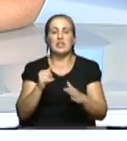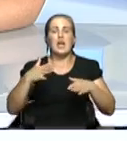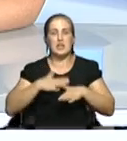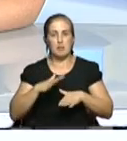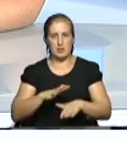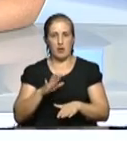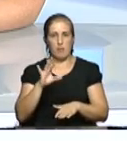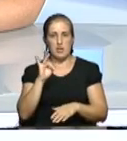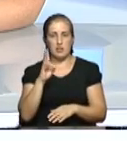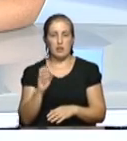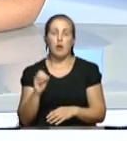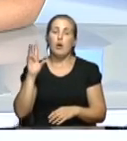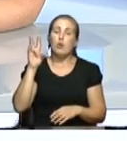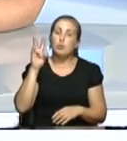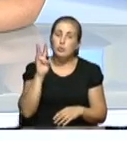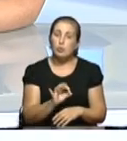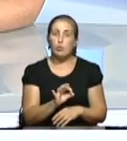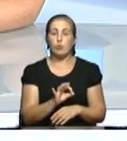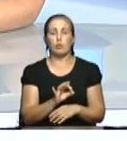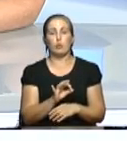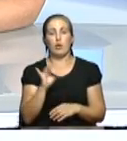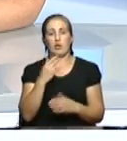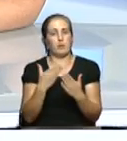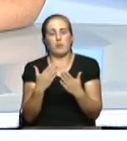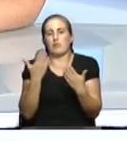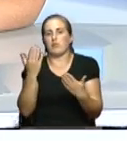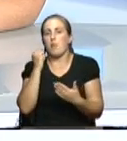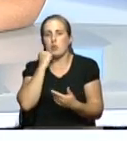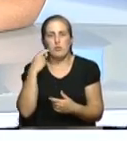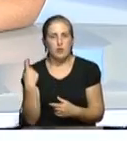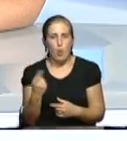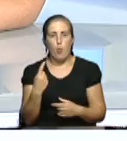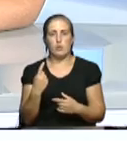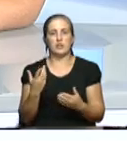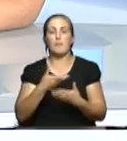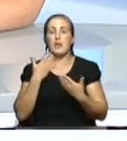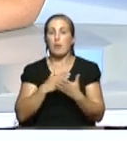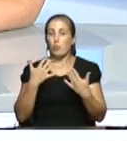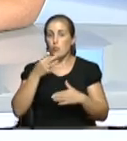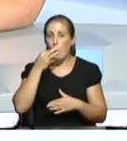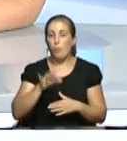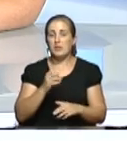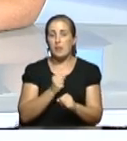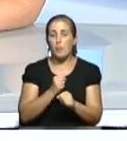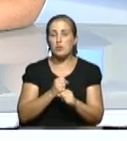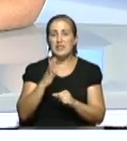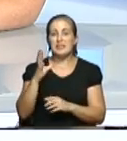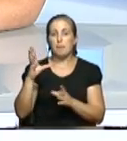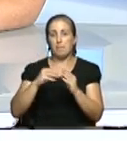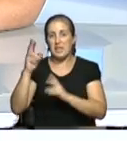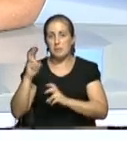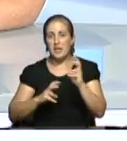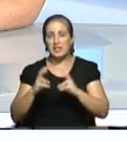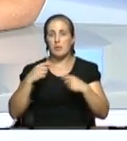но и на в том же московской области мы имеем уже опыт работы с предприятиями